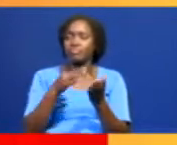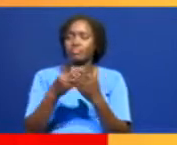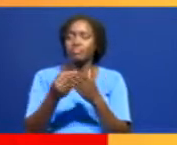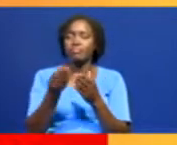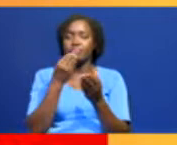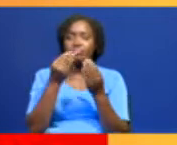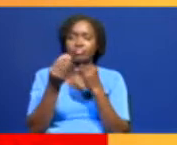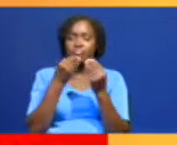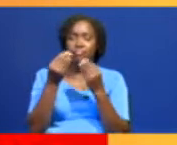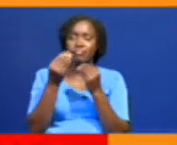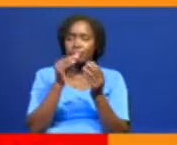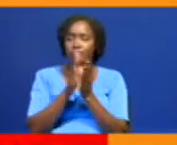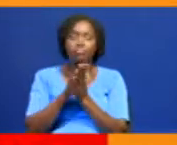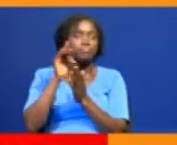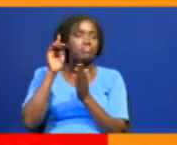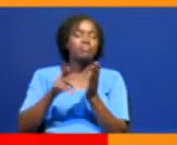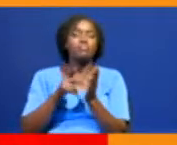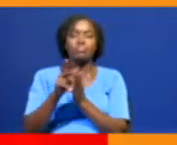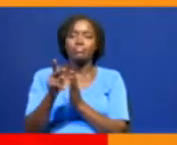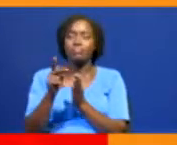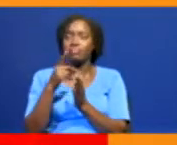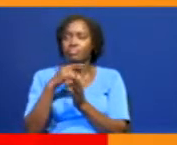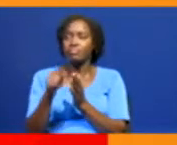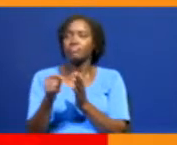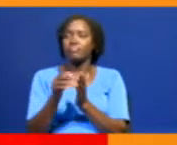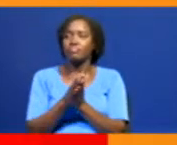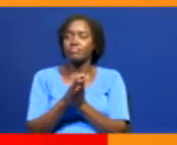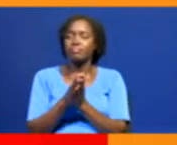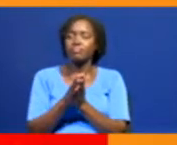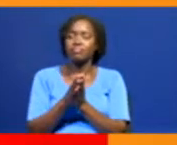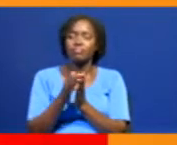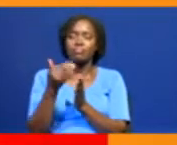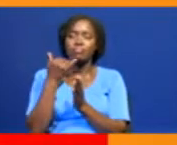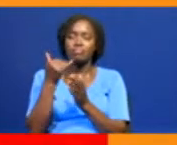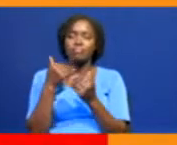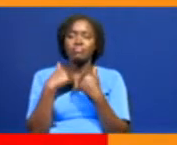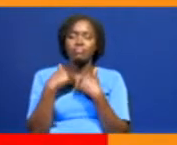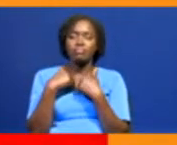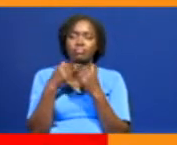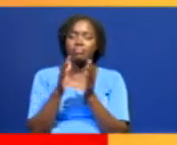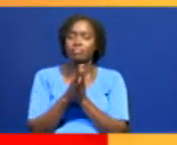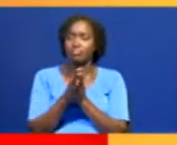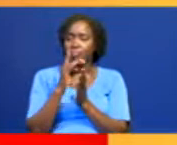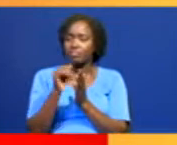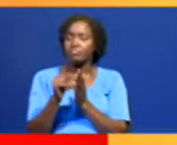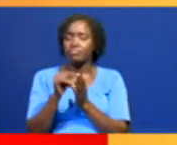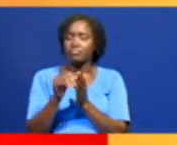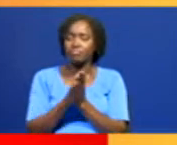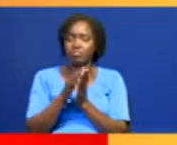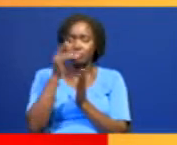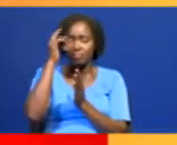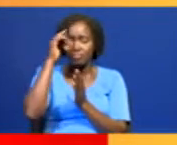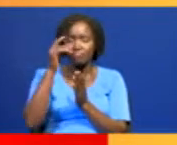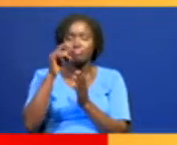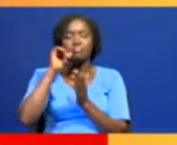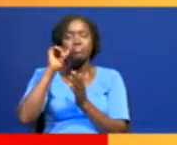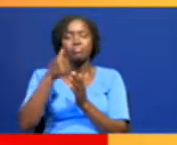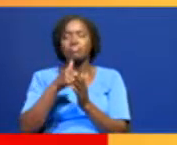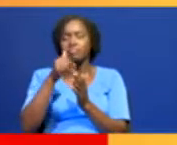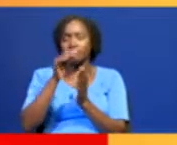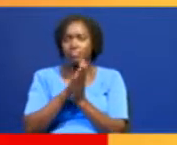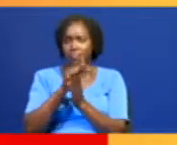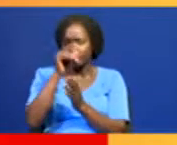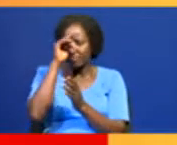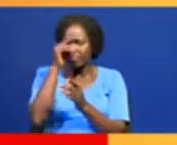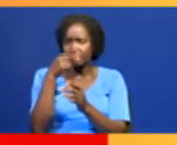kukula. Kwa hivyo wameshindwa kulipa, kwa hivyo Asla Fund bado zimebaki kwa simu zao. Kwa hivyo Asla Fund mawazo yake ilikuwa ni nzuri. Na serikali hii ilifanya